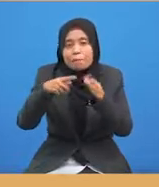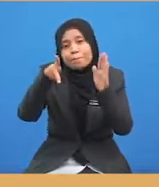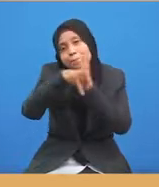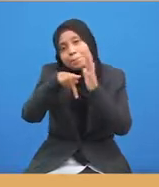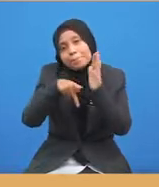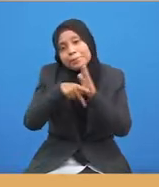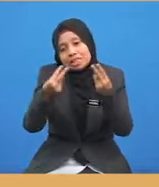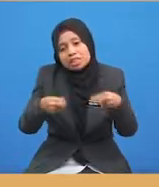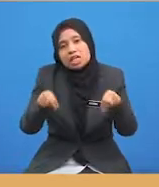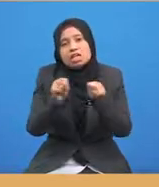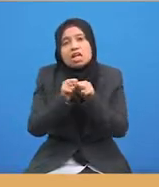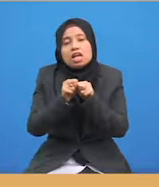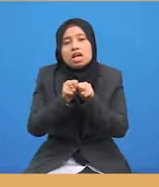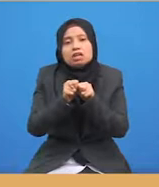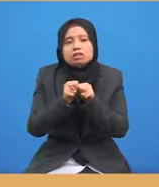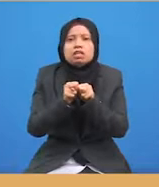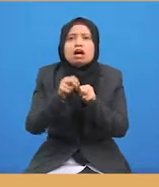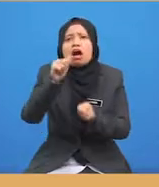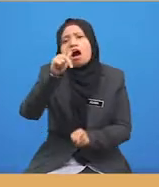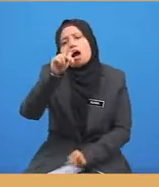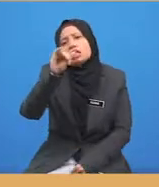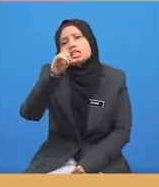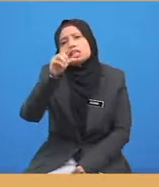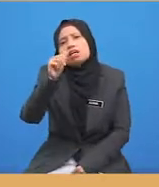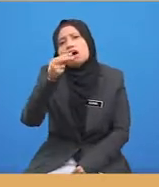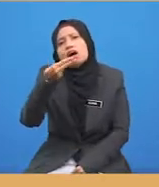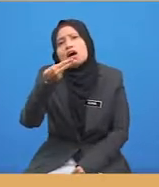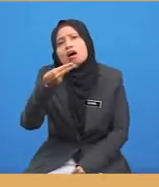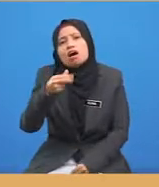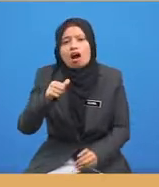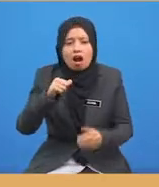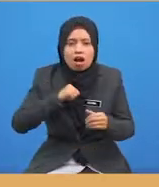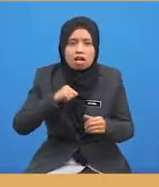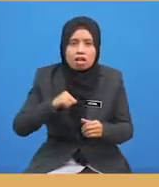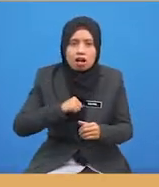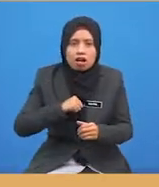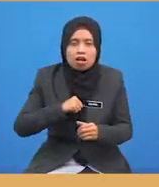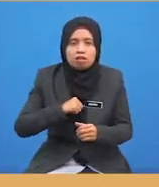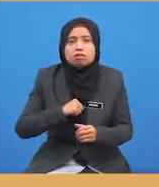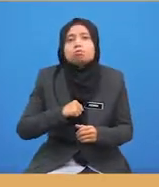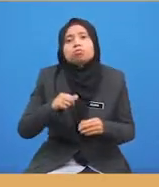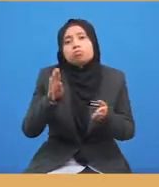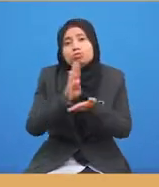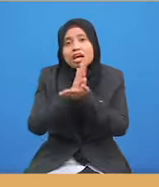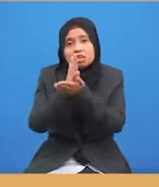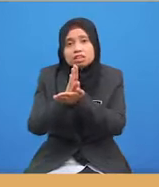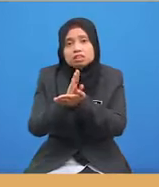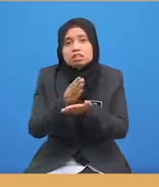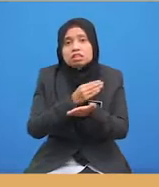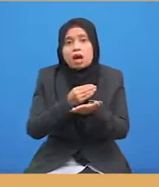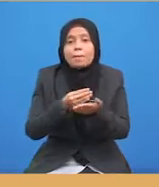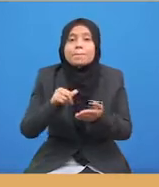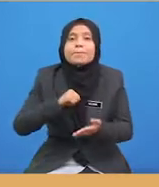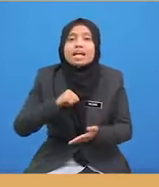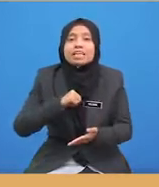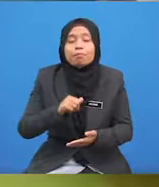prinsip-prinsip nilai meliputi akidah, syarak, akhlak, falsafah, kebudayaan dan